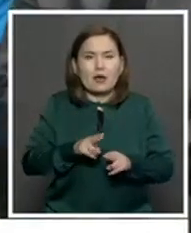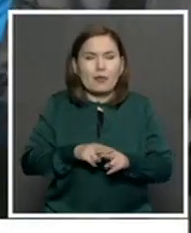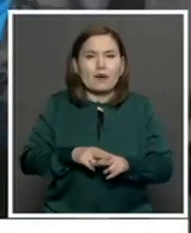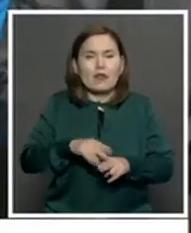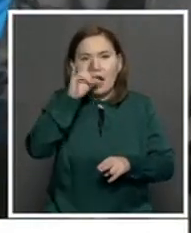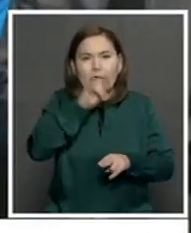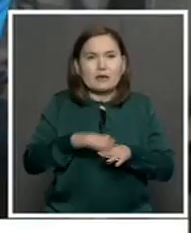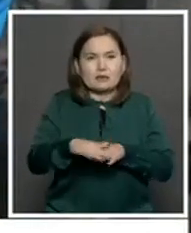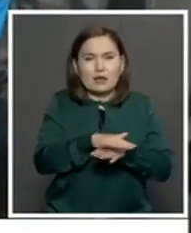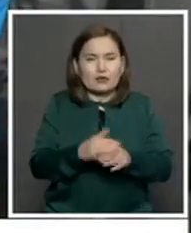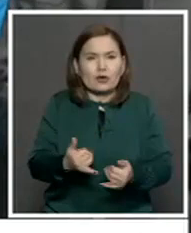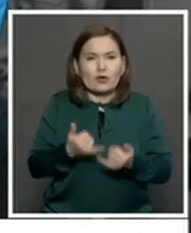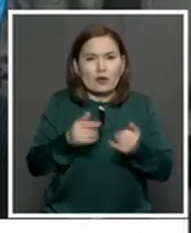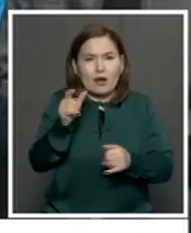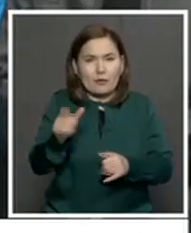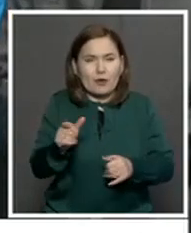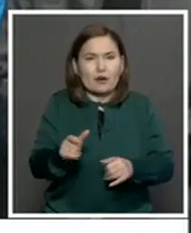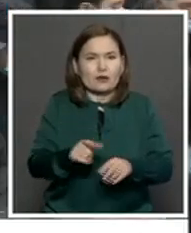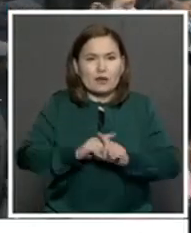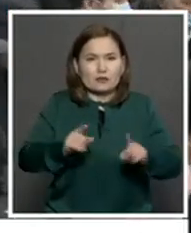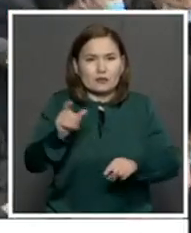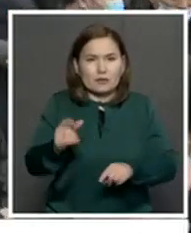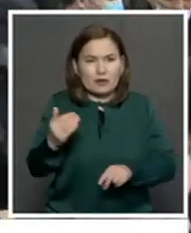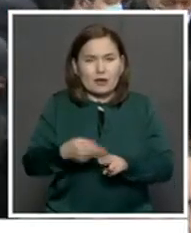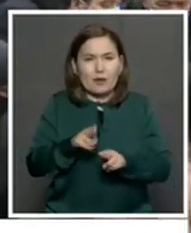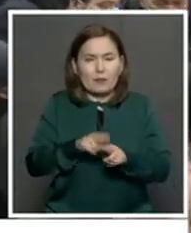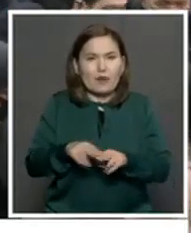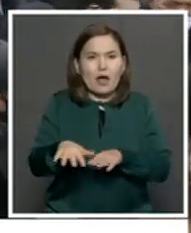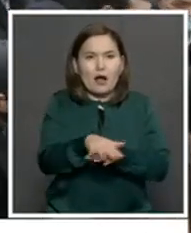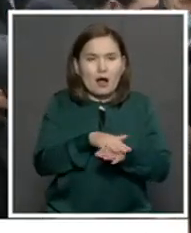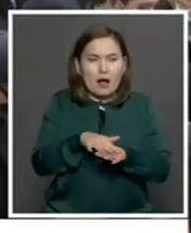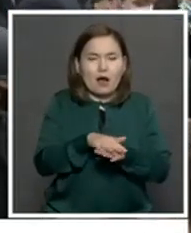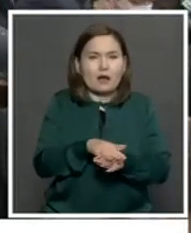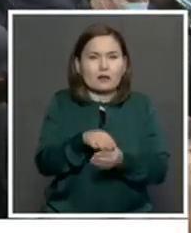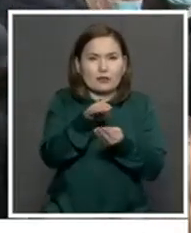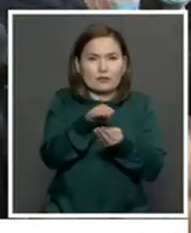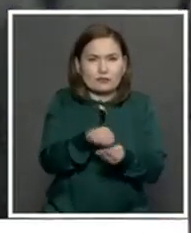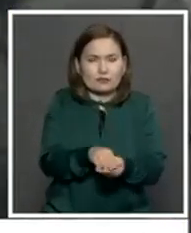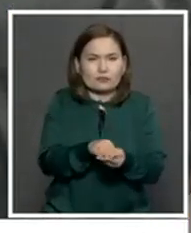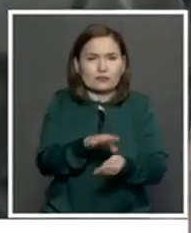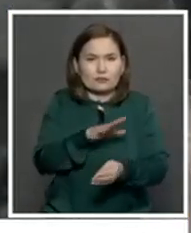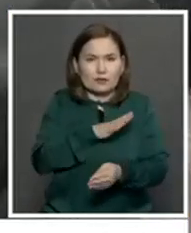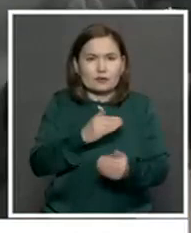алты алаштың ардақты азаматына айналған тұлға. Марқұмды көпшілік осылай деп еске алды.